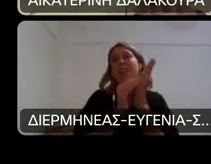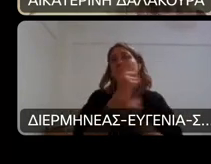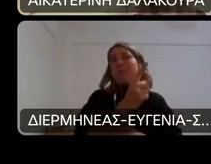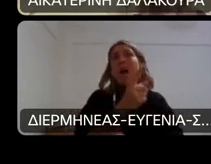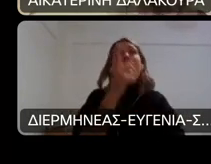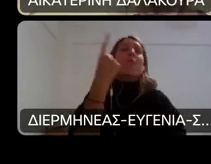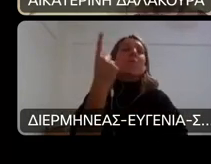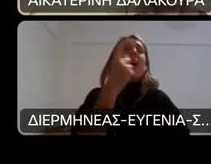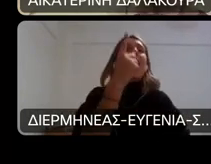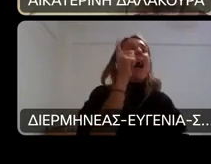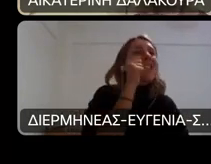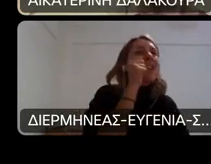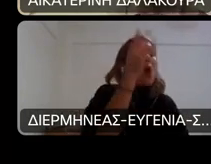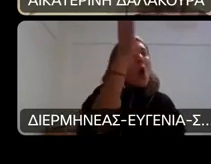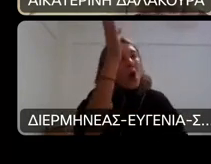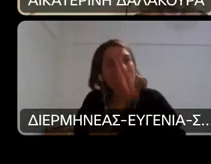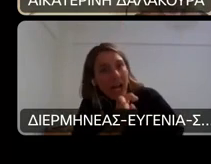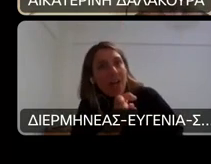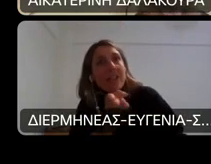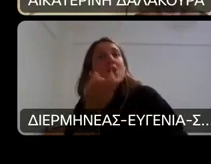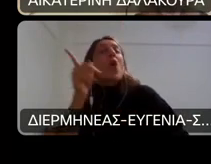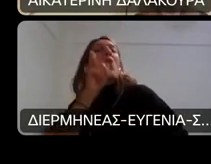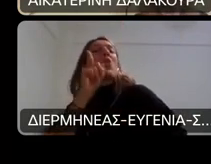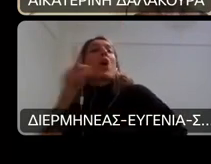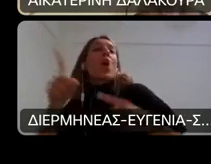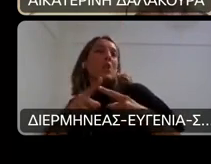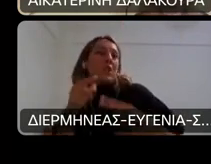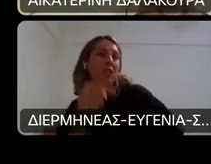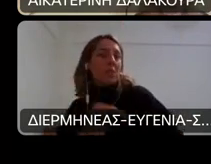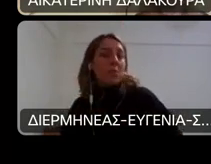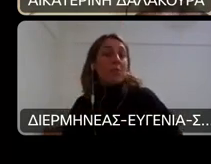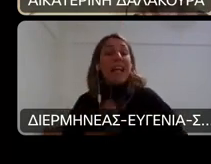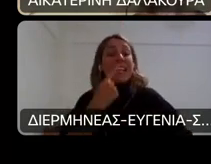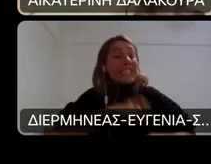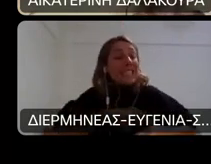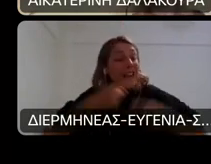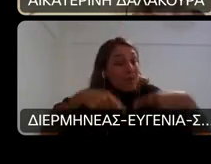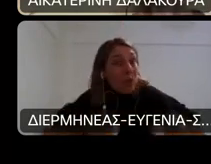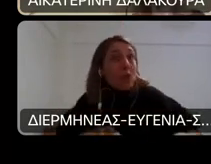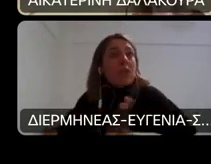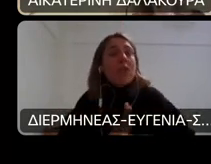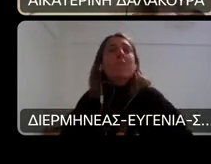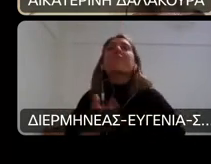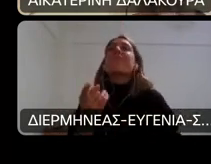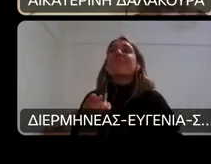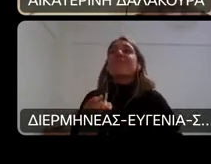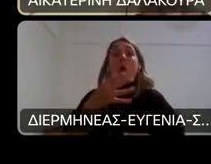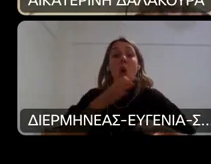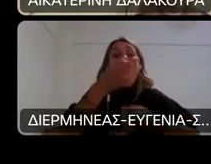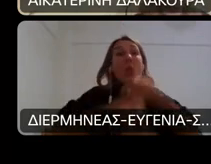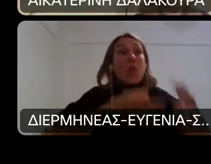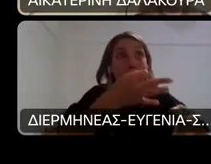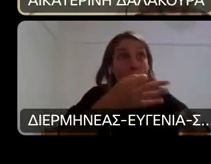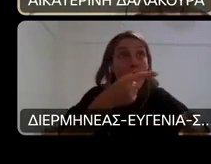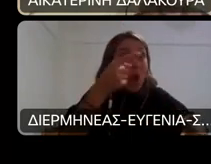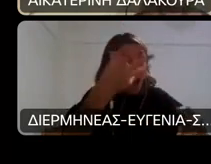κάθετος κατάληξης τέλος πάντων του θηλυκού. Όμως, ταυτόχρονα, και αυτό συνδέεται με την πολιτική που έχουμε στον οδηγό, και κλείνω